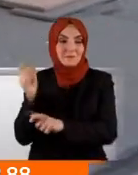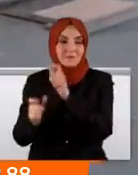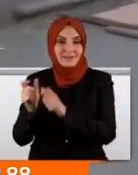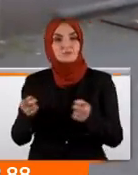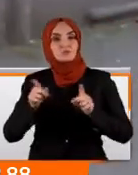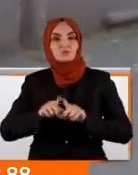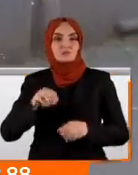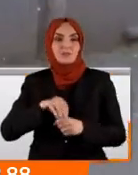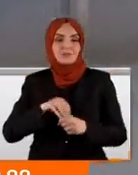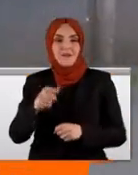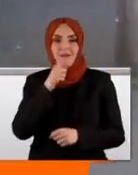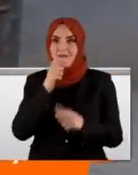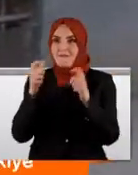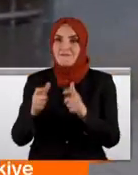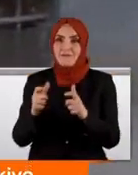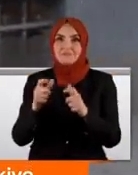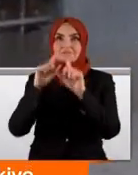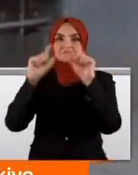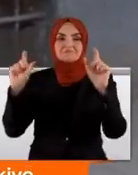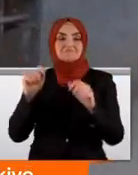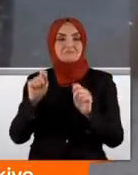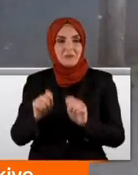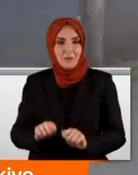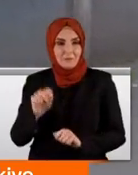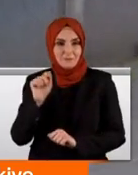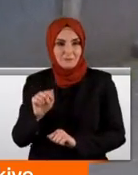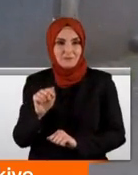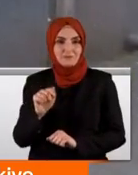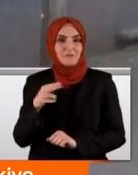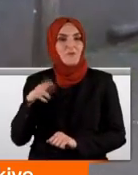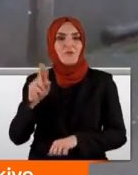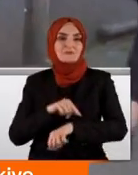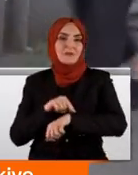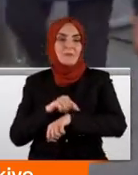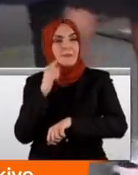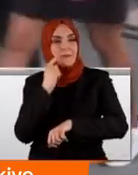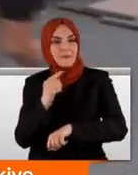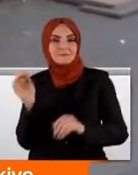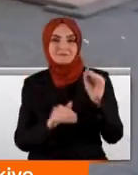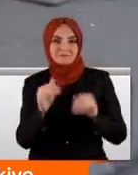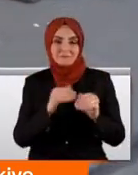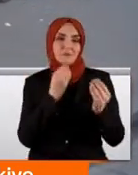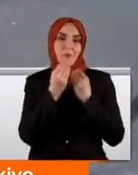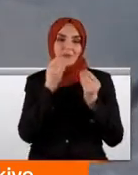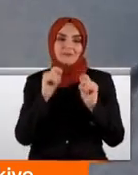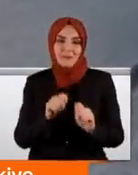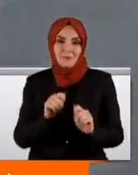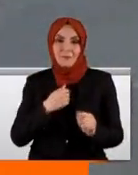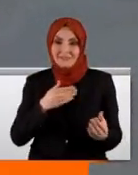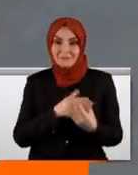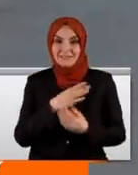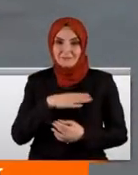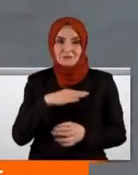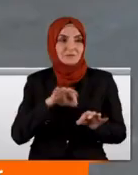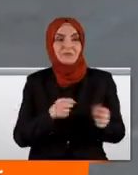kahvehanede buluşup boş zamanlarında Emirdağlılar birlikte sohbet ediyorlarmış. Biz de o sohbete katılmak istedik ama şu an kapalı olduğu için içeriye giremedik.